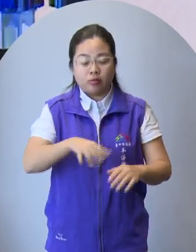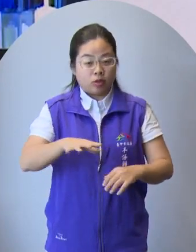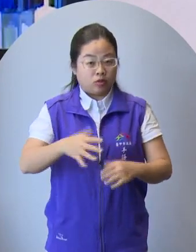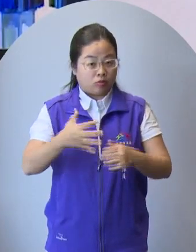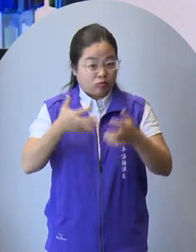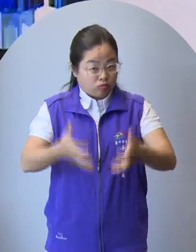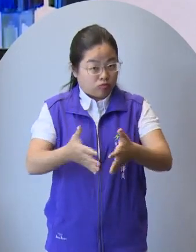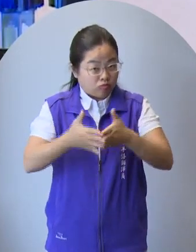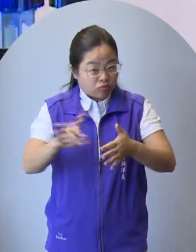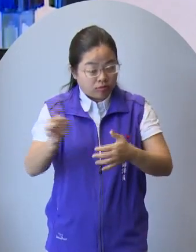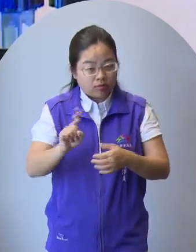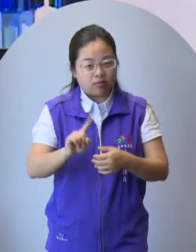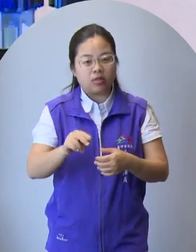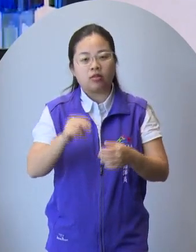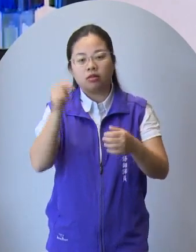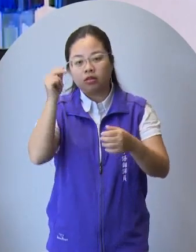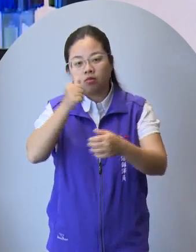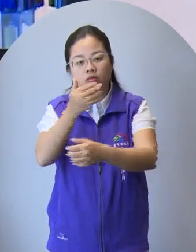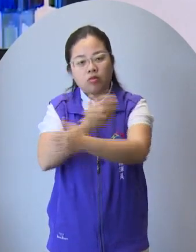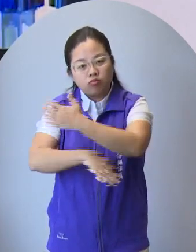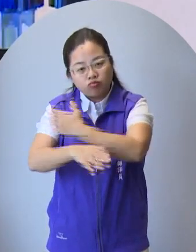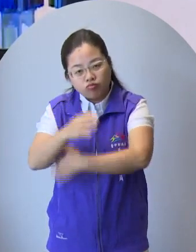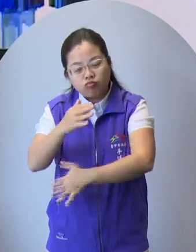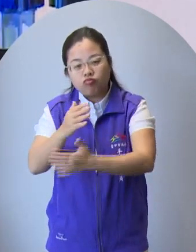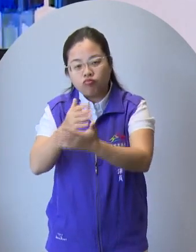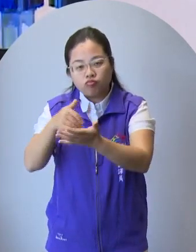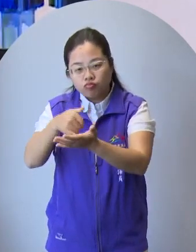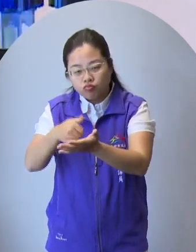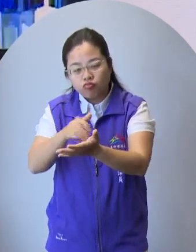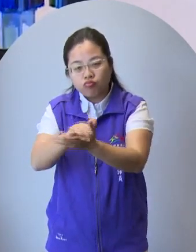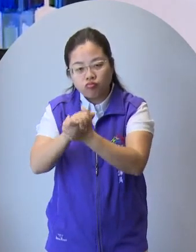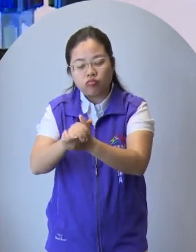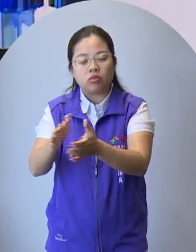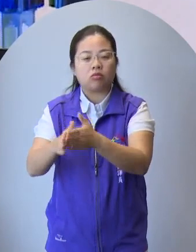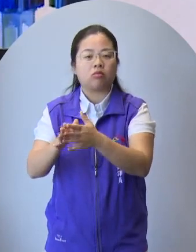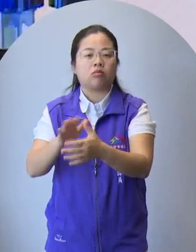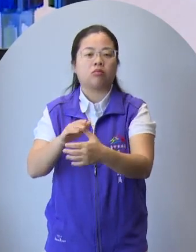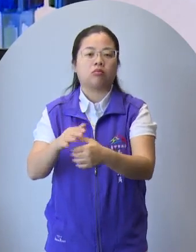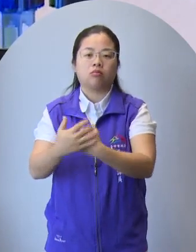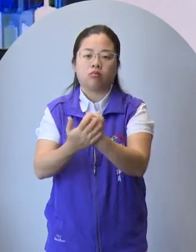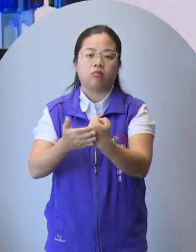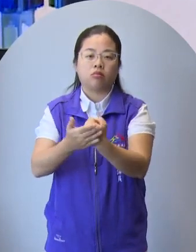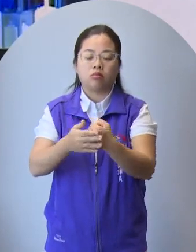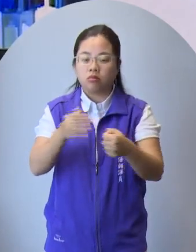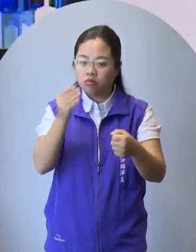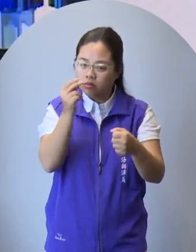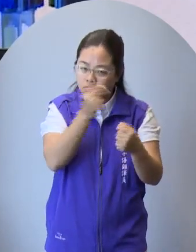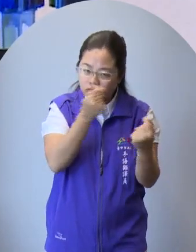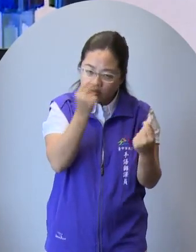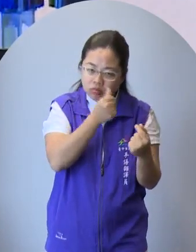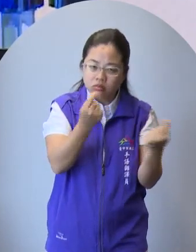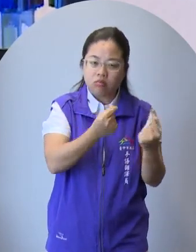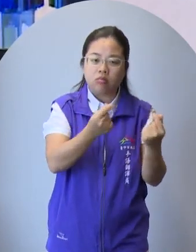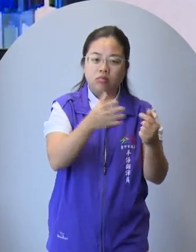电尤其弱势要优先保障，所以我们对于学校的